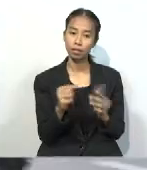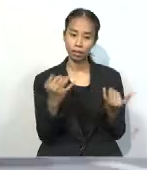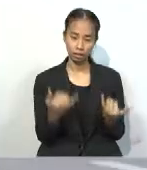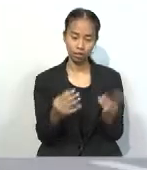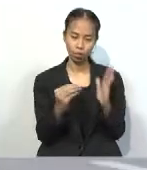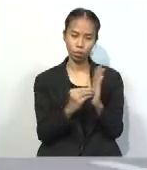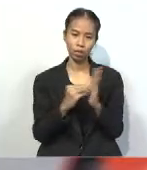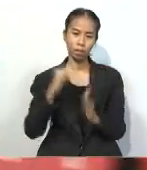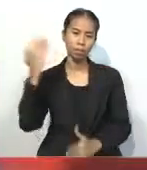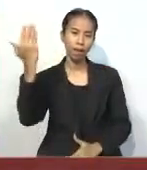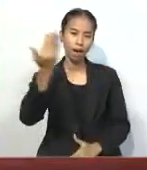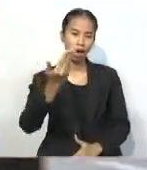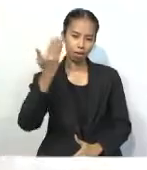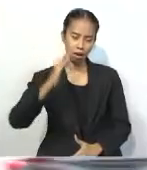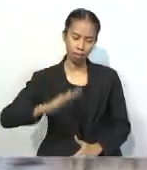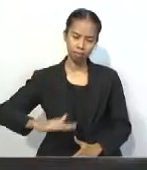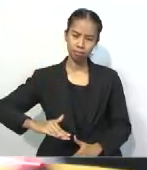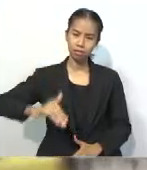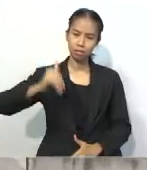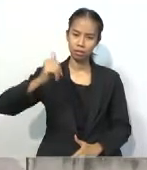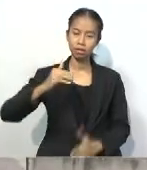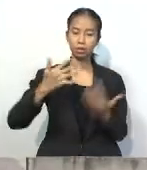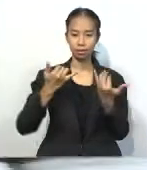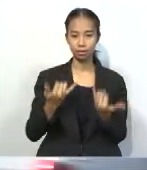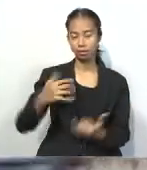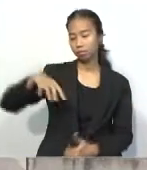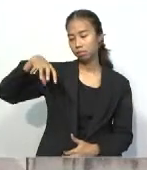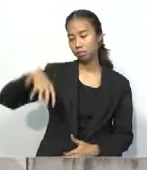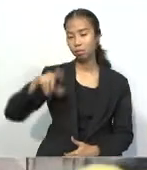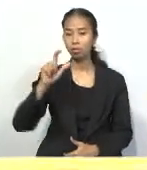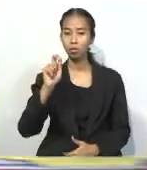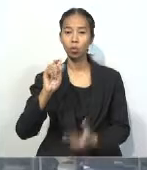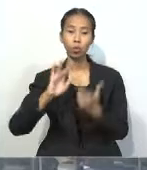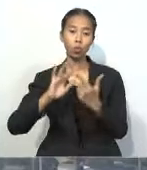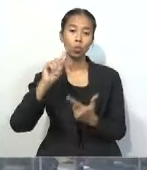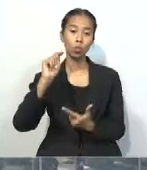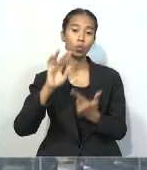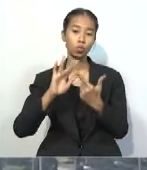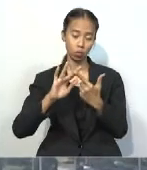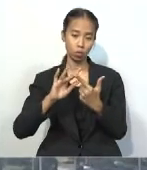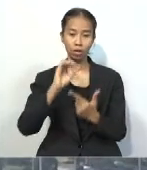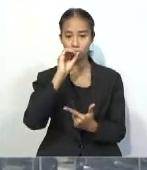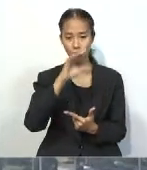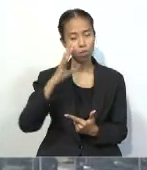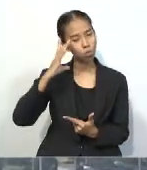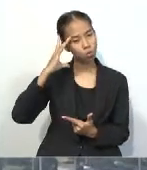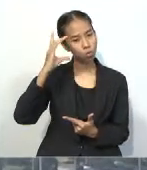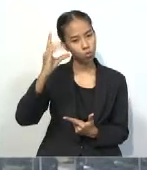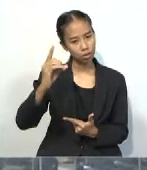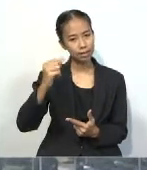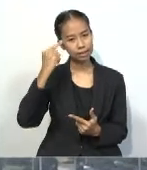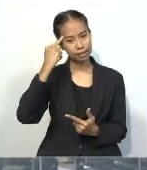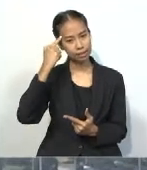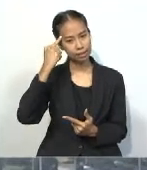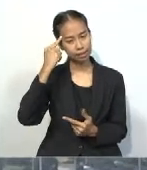าศในกรุงเทพมหานครดีขึ้นนั่นก็คือกรมอุตุนิยมวิทยาเขาคาดการว่าคุณภาพอากาศในวันพรุ่งนี้จะ